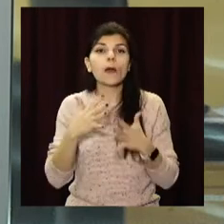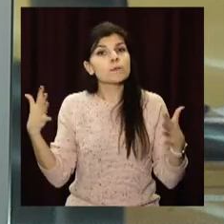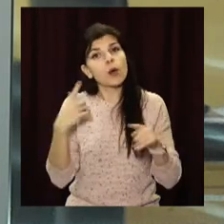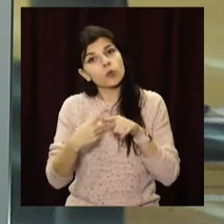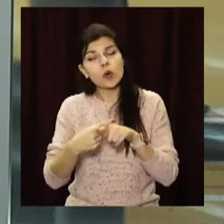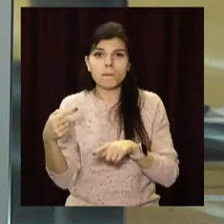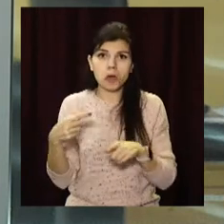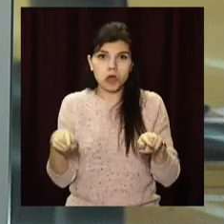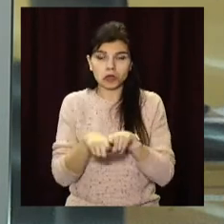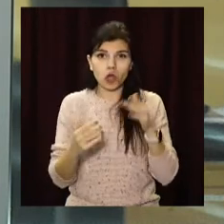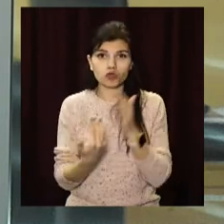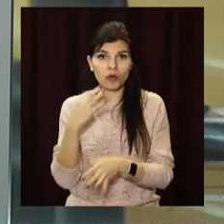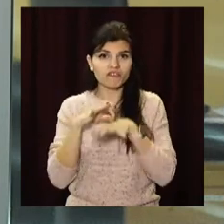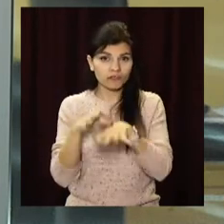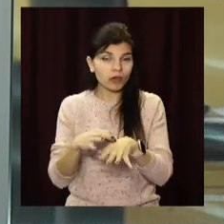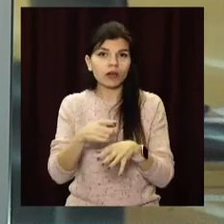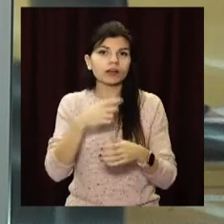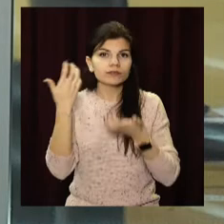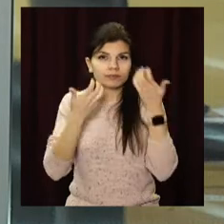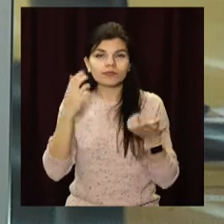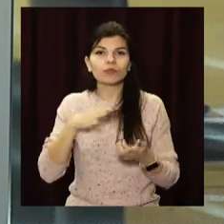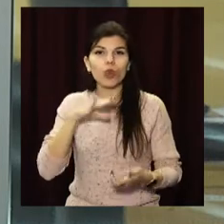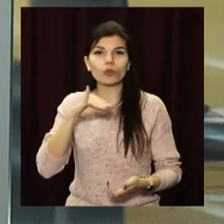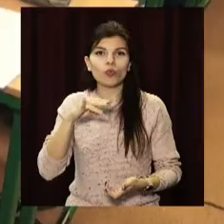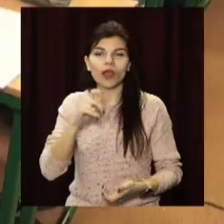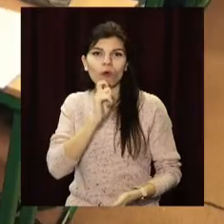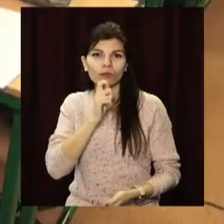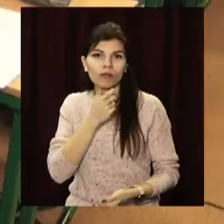чи мінусів у такого нововведення з'ясовувала Юлія Демченко.